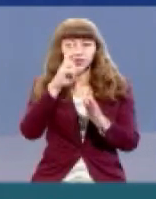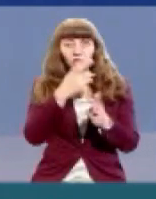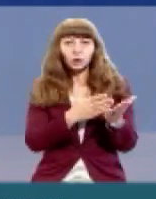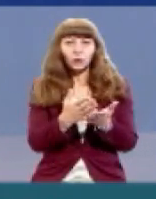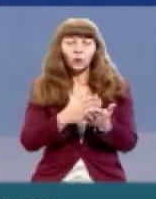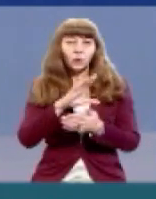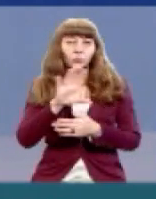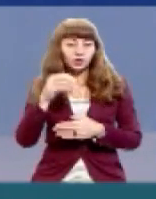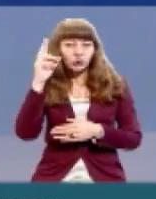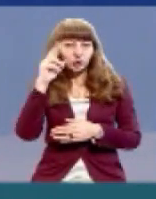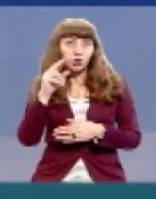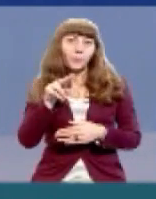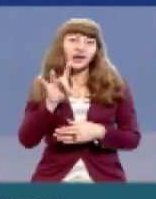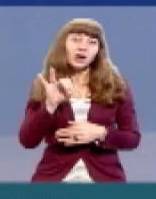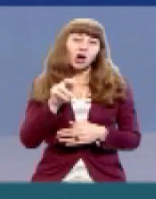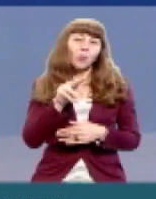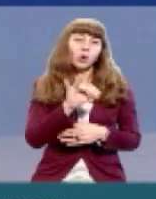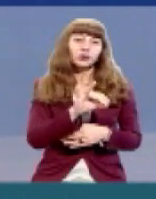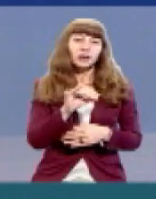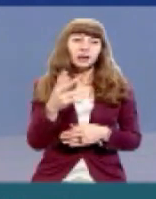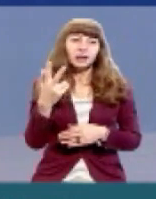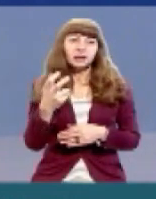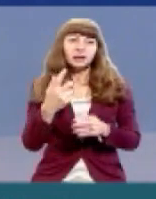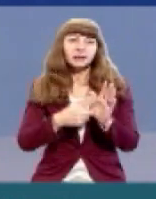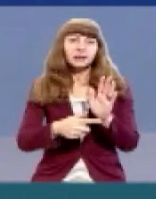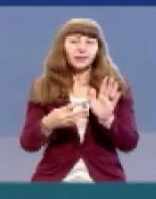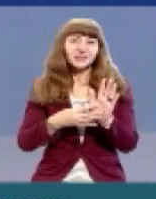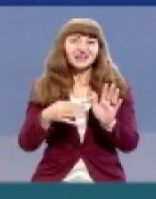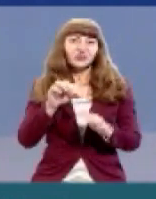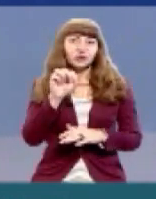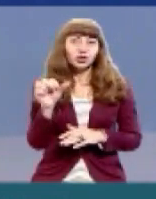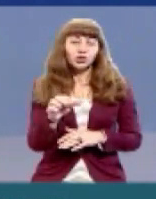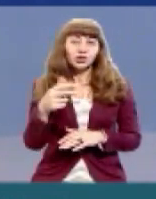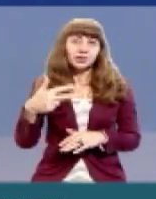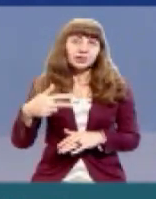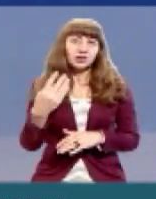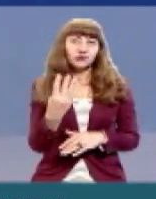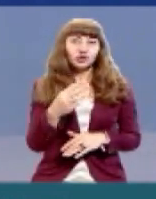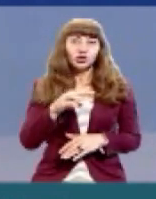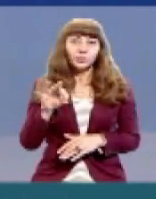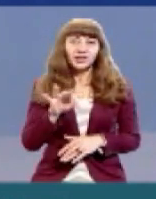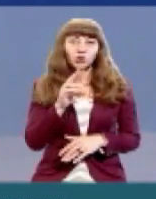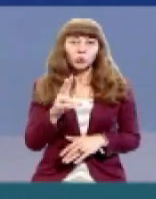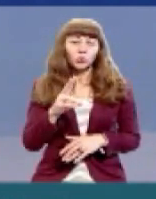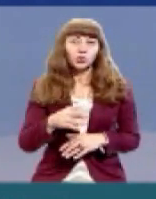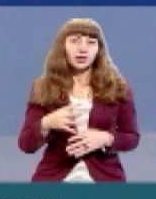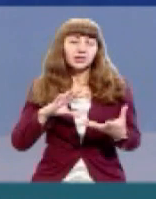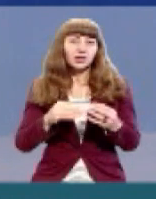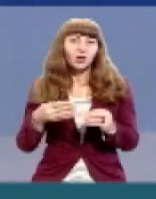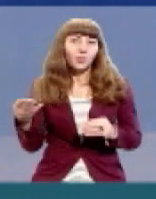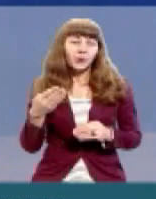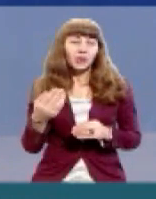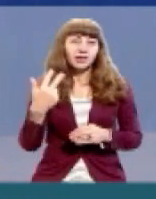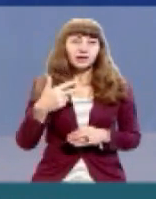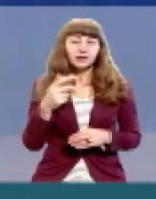бұзудың 385 фактісі анықталды. 196 мемлекеттік қызметші қайта өңдеудің жалпы саны 379 сағат 34